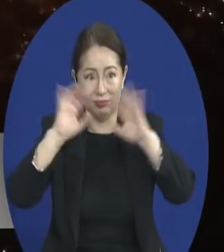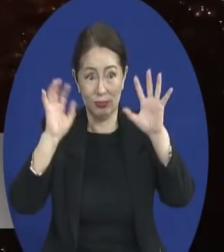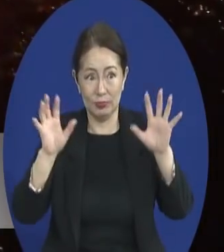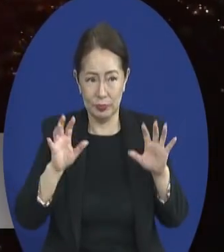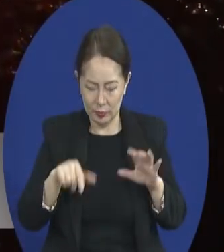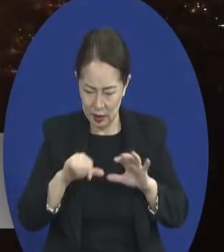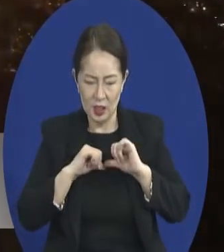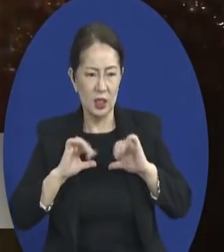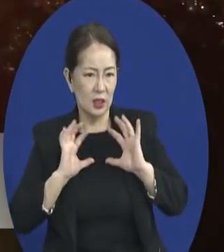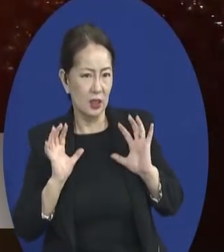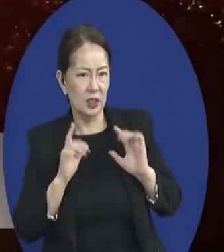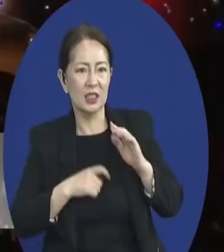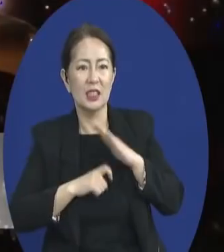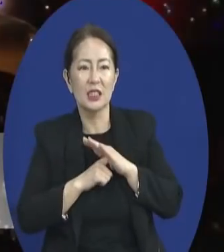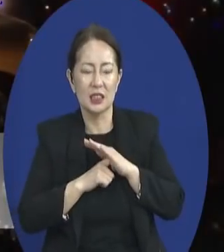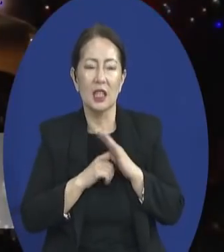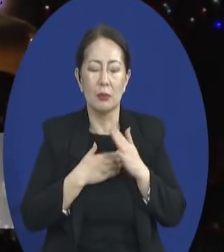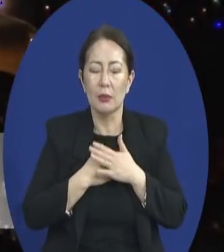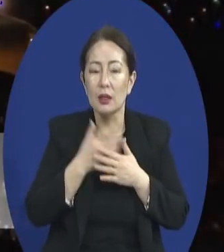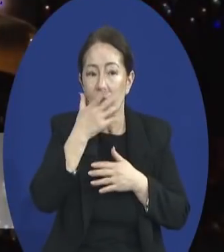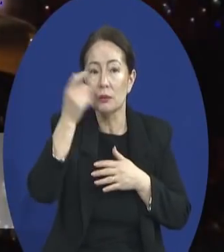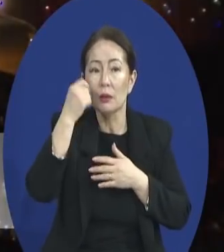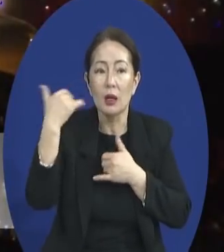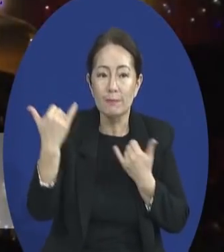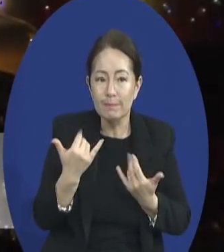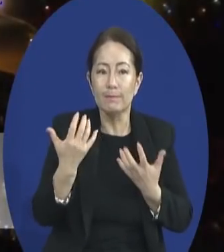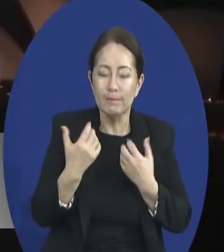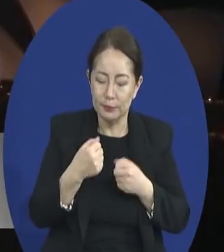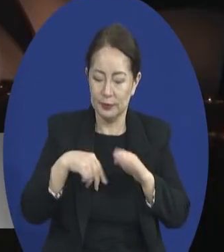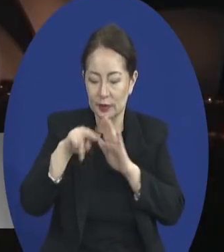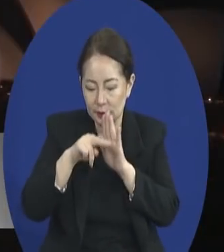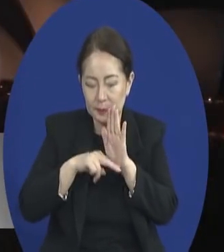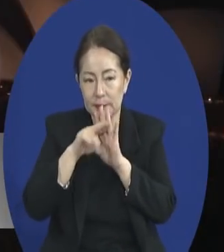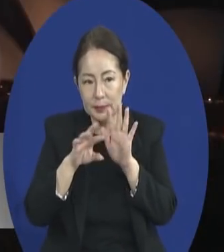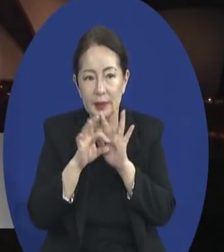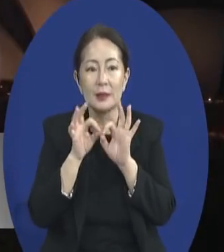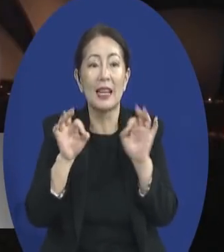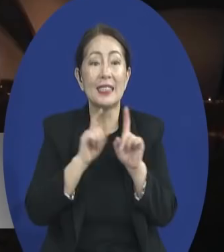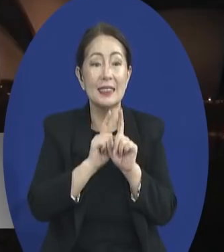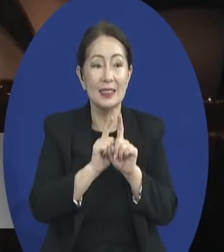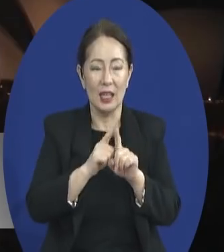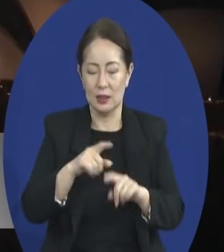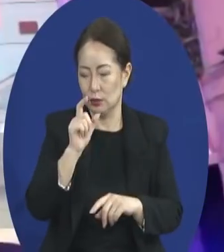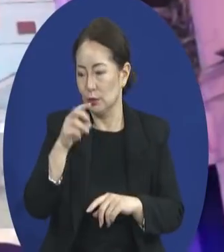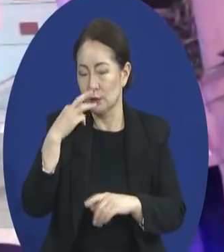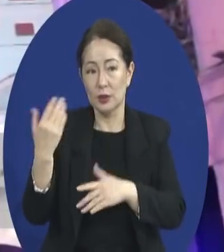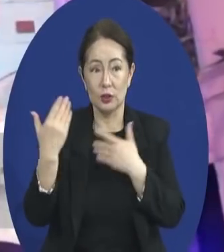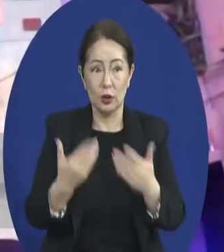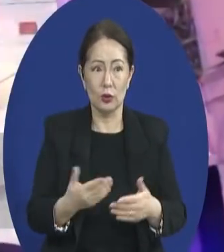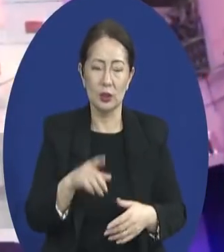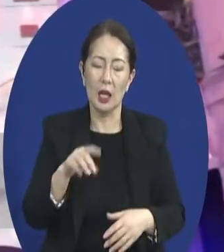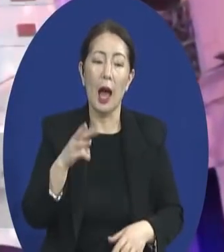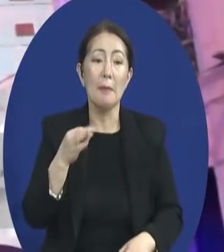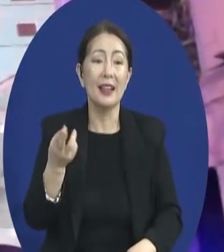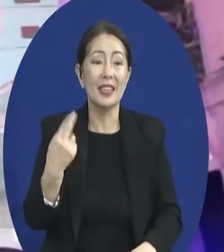тус хотын ард иргэд хязгаарлалтуудын дунд шинэ оныг өгтөж халдвар хамгааллын дэглэмээг чандлан баримтласан гэж эрх баригчид мэдээлжээ. Тэгвэл Мадридын